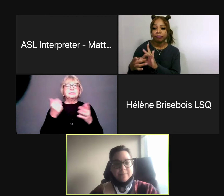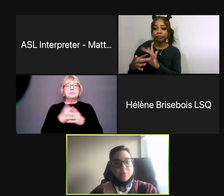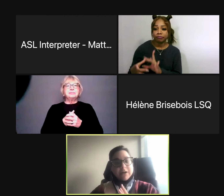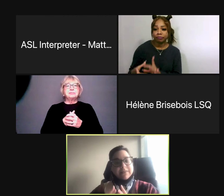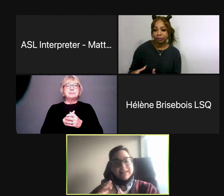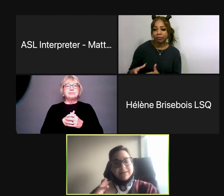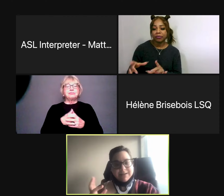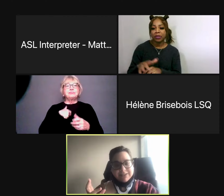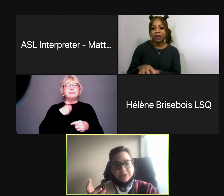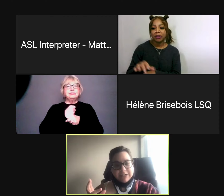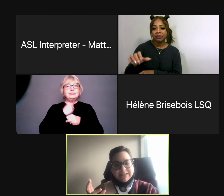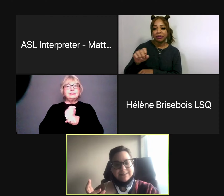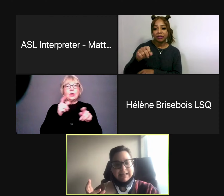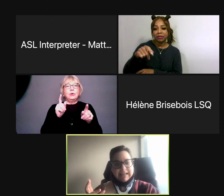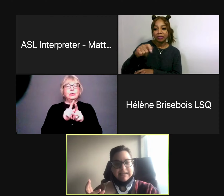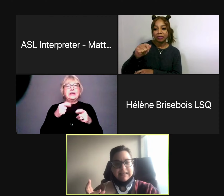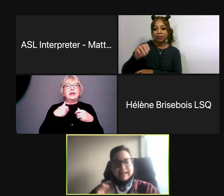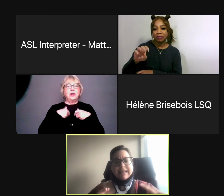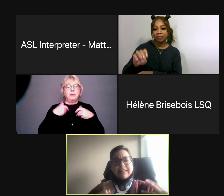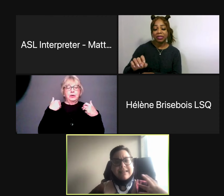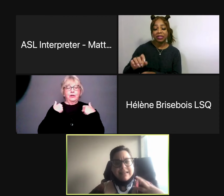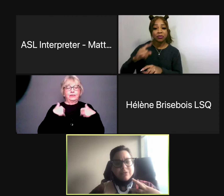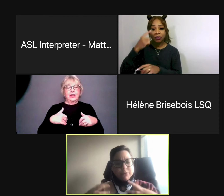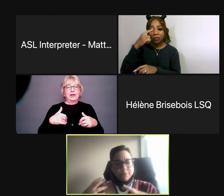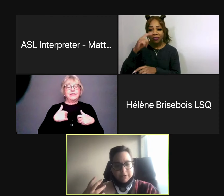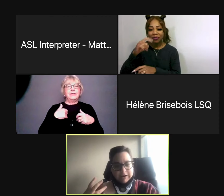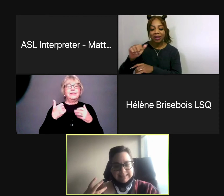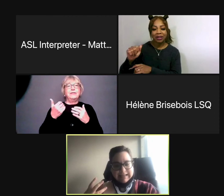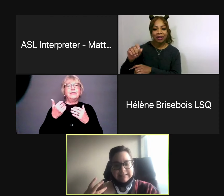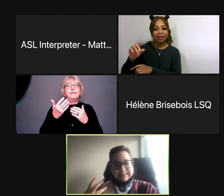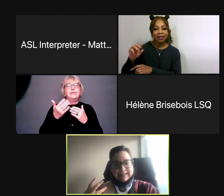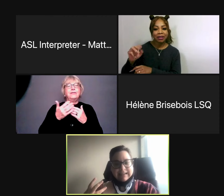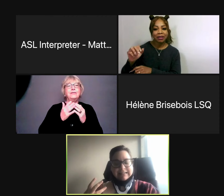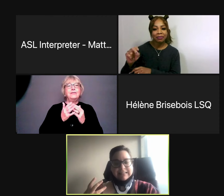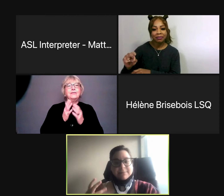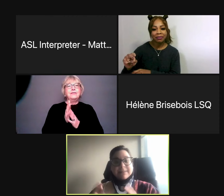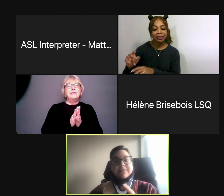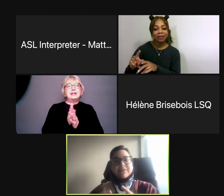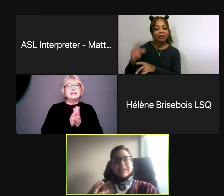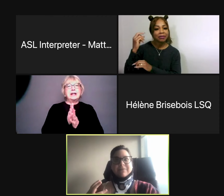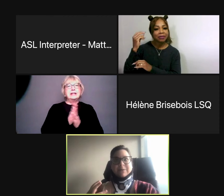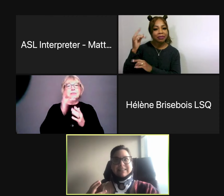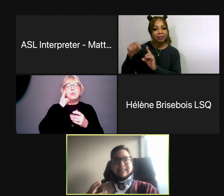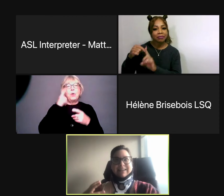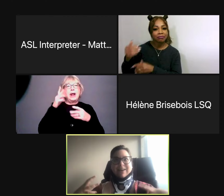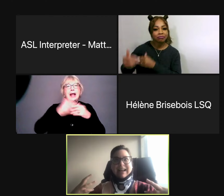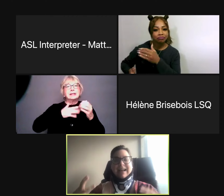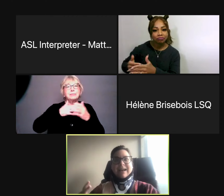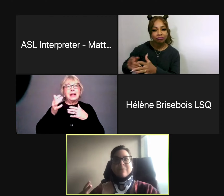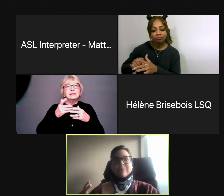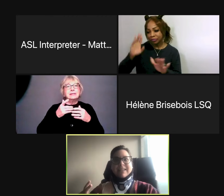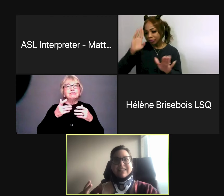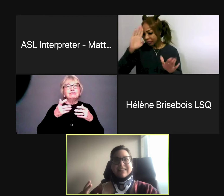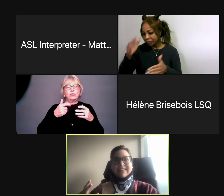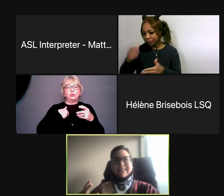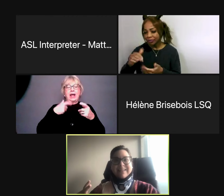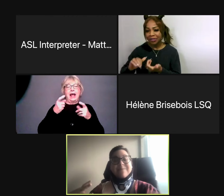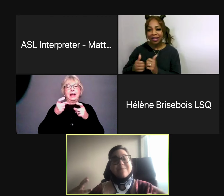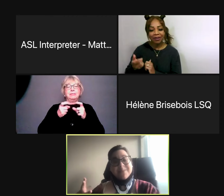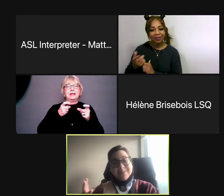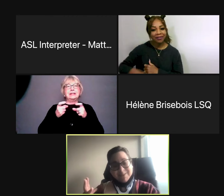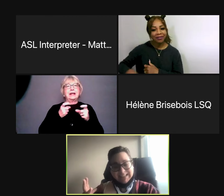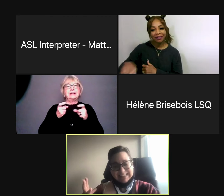comme une facilitatrice dans des espaces, plus comme une administratrice mais